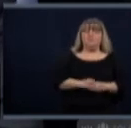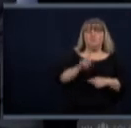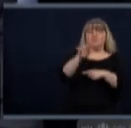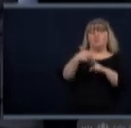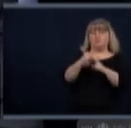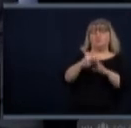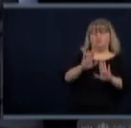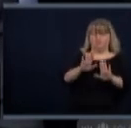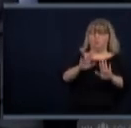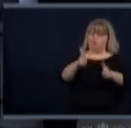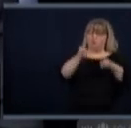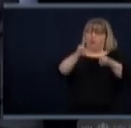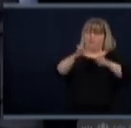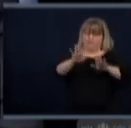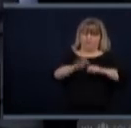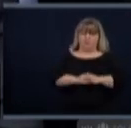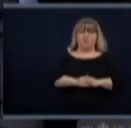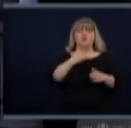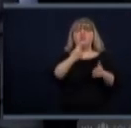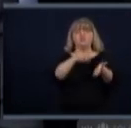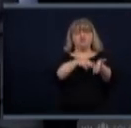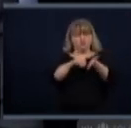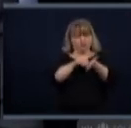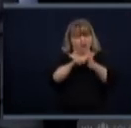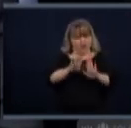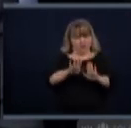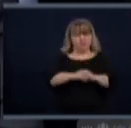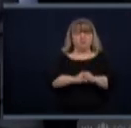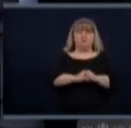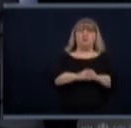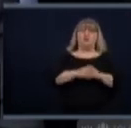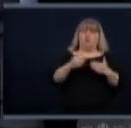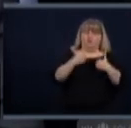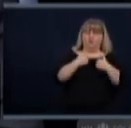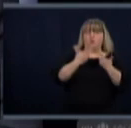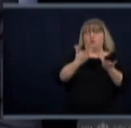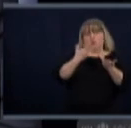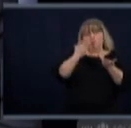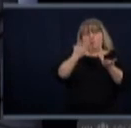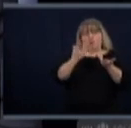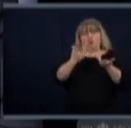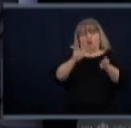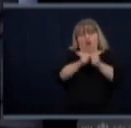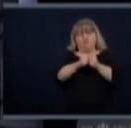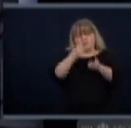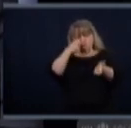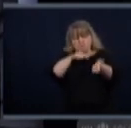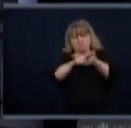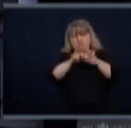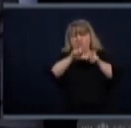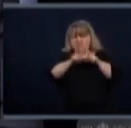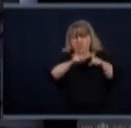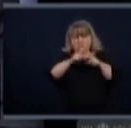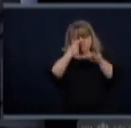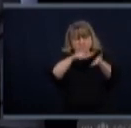souvent, nous, par association ou par test, on calcule toutes les